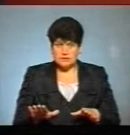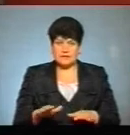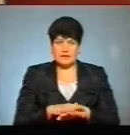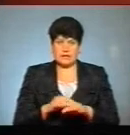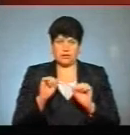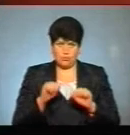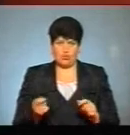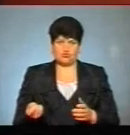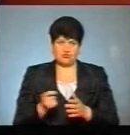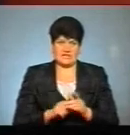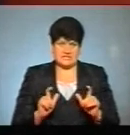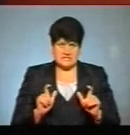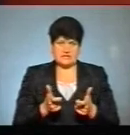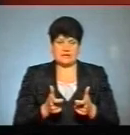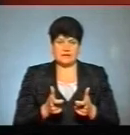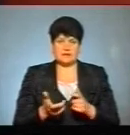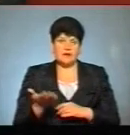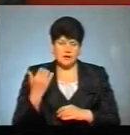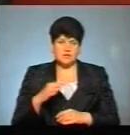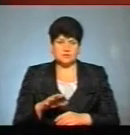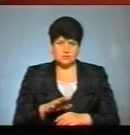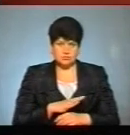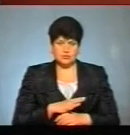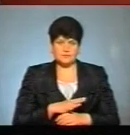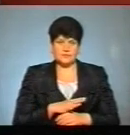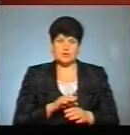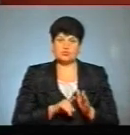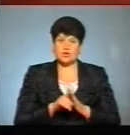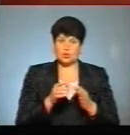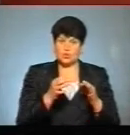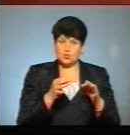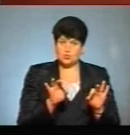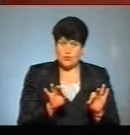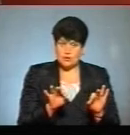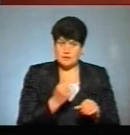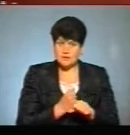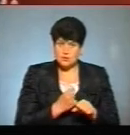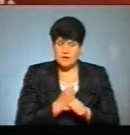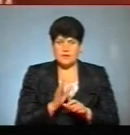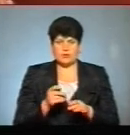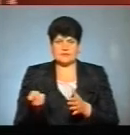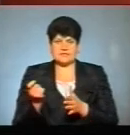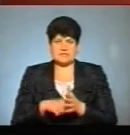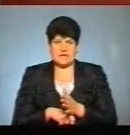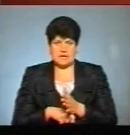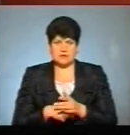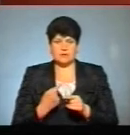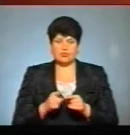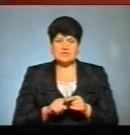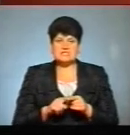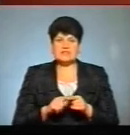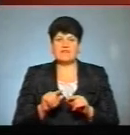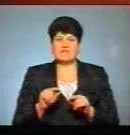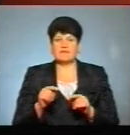знов бути закриті, так як і вже в нас була практика, коли спочатку дозволили за певних умов ринкам працювати, потім закрили, бо ці вимоги не